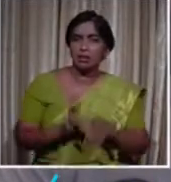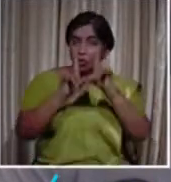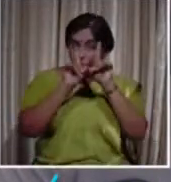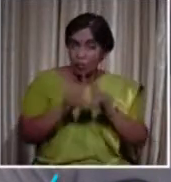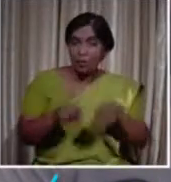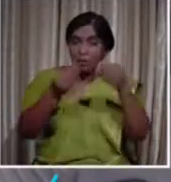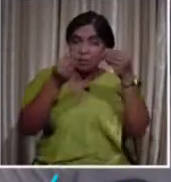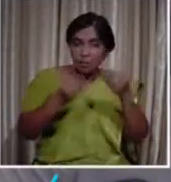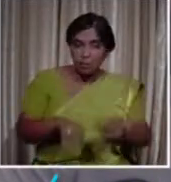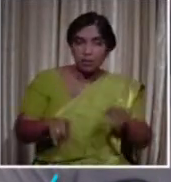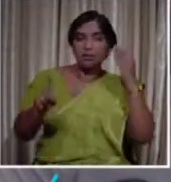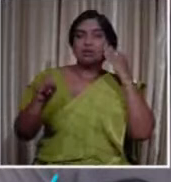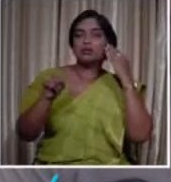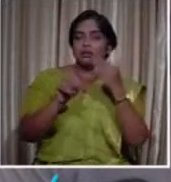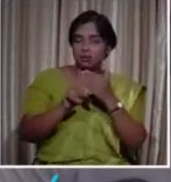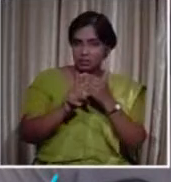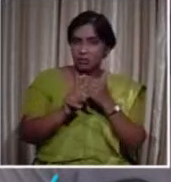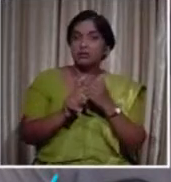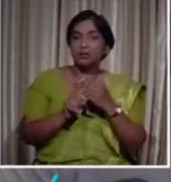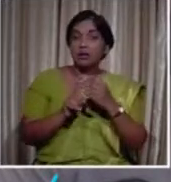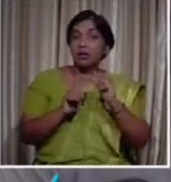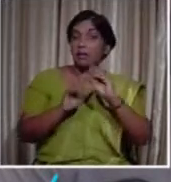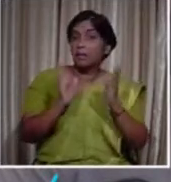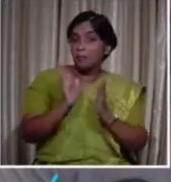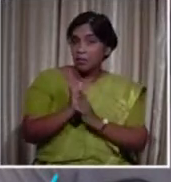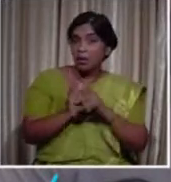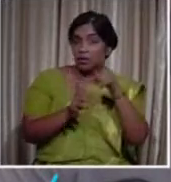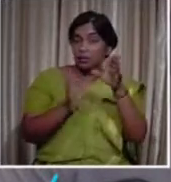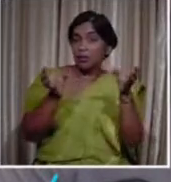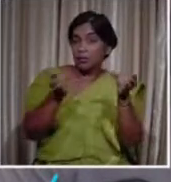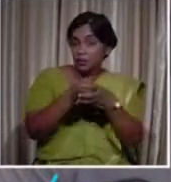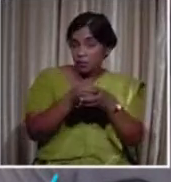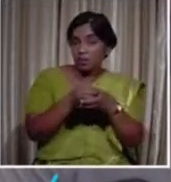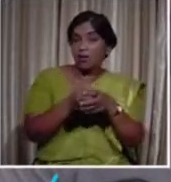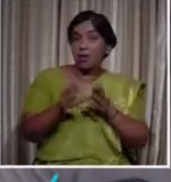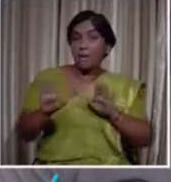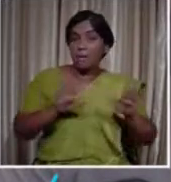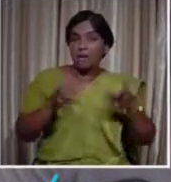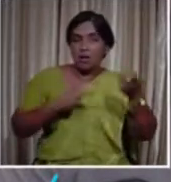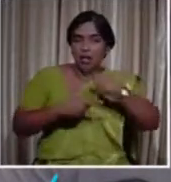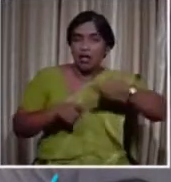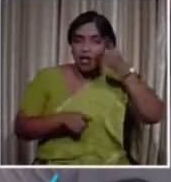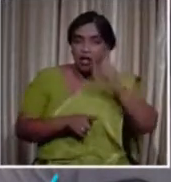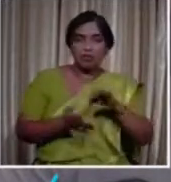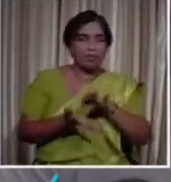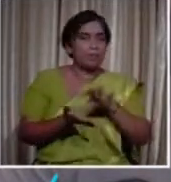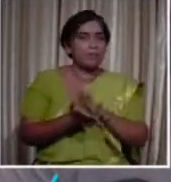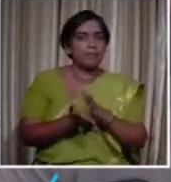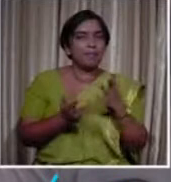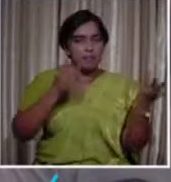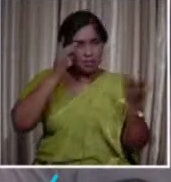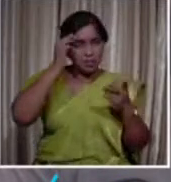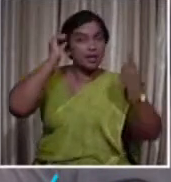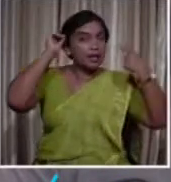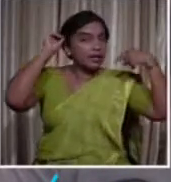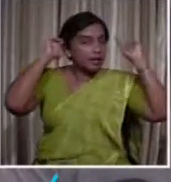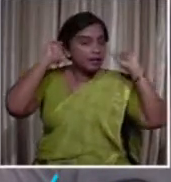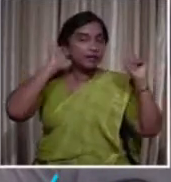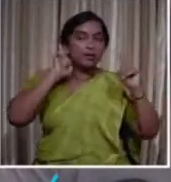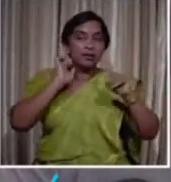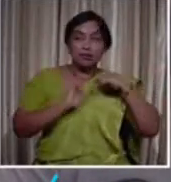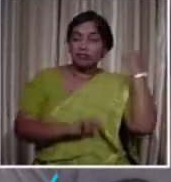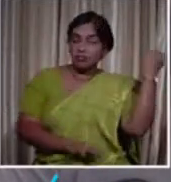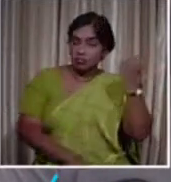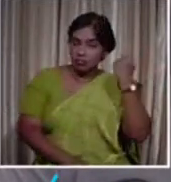සුළු කාරණාවකදීවත් අගමැතිතුමා හැටියට තම කණ්ඩායම එකඟ කරගන්න අද බැරි වෙලා තියෙනවා. ඊයේ කතාවෙදයි